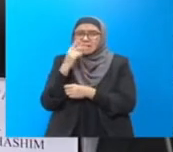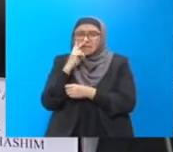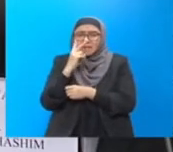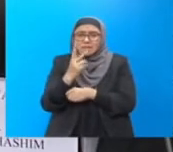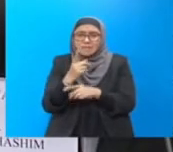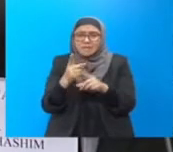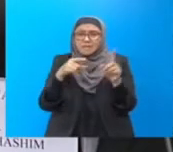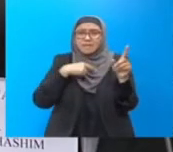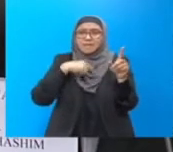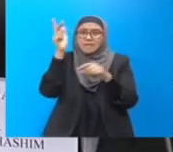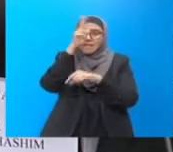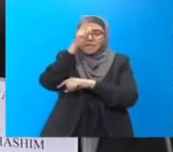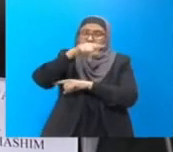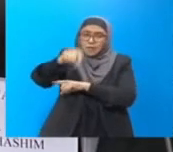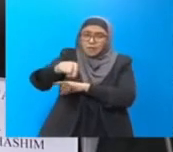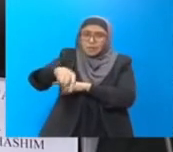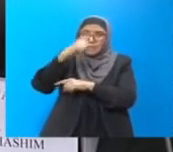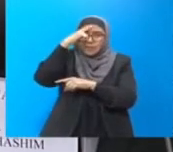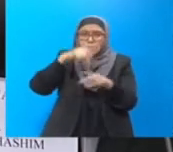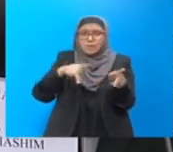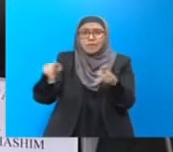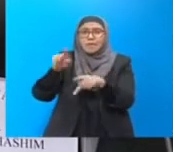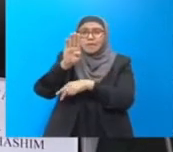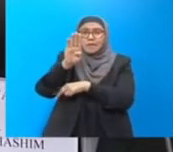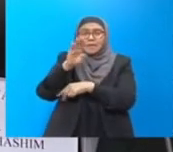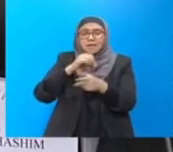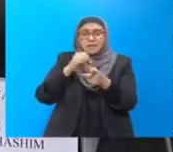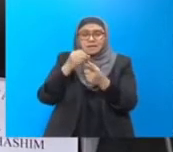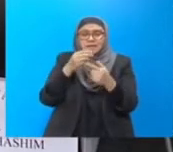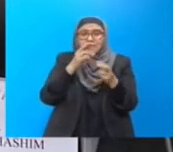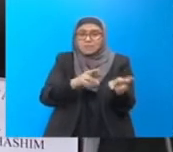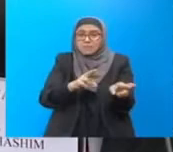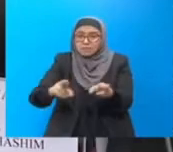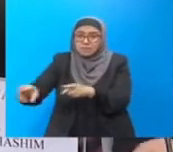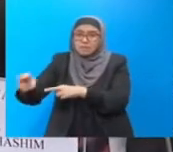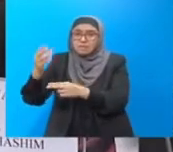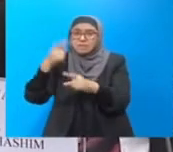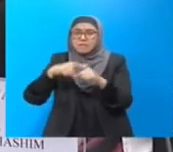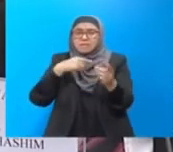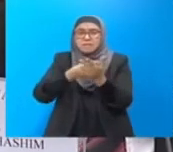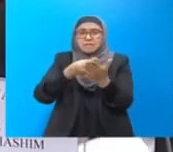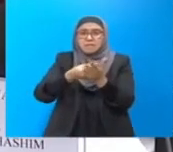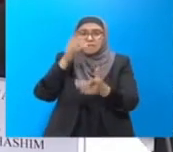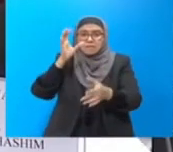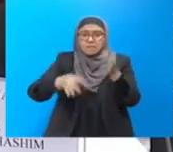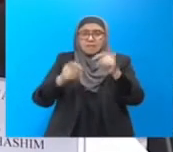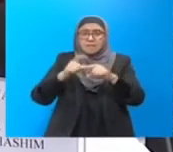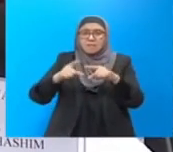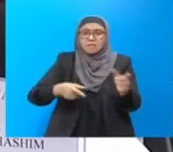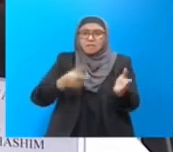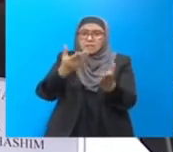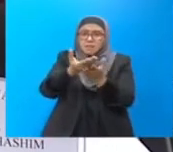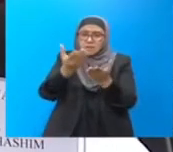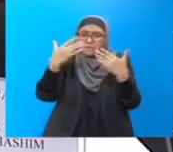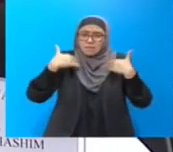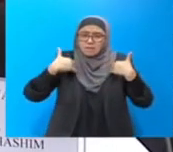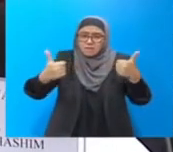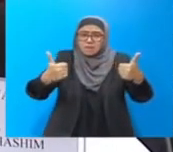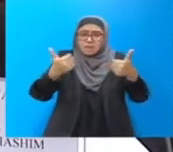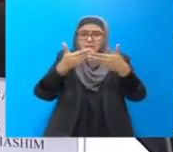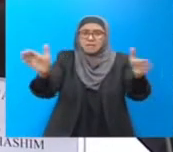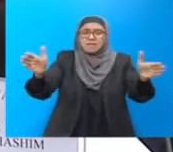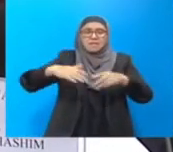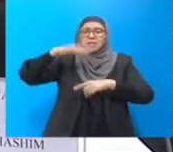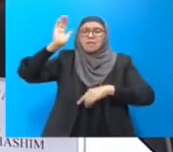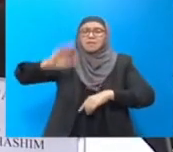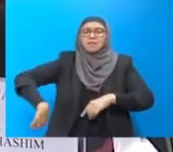plan B Adam perancangan keuangan Hai jika ujuran kesehatan awam dengan kau ini masih